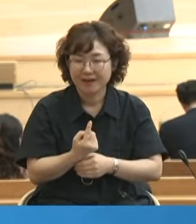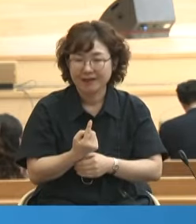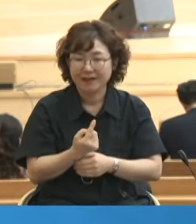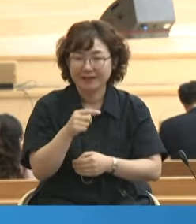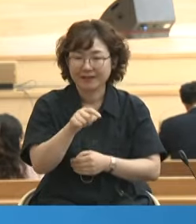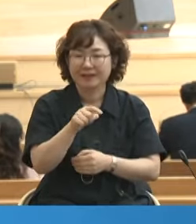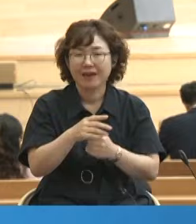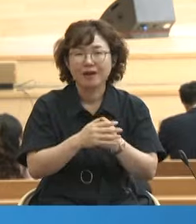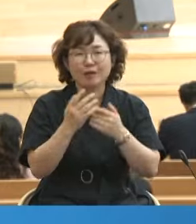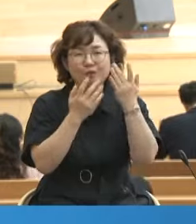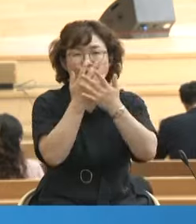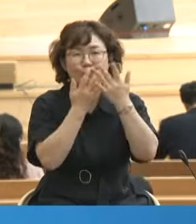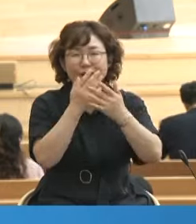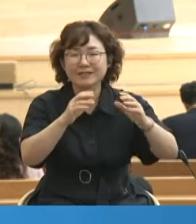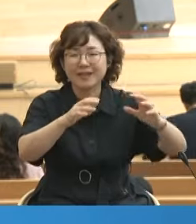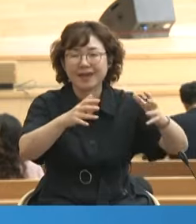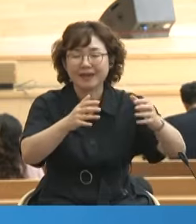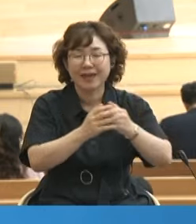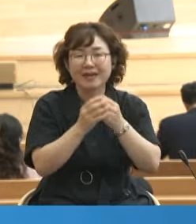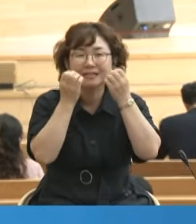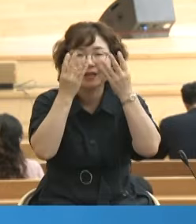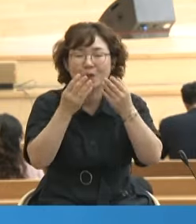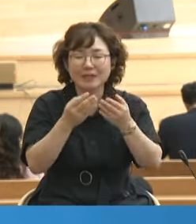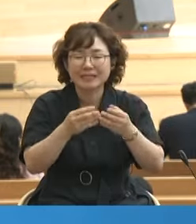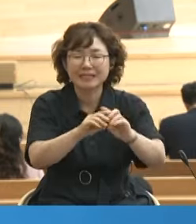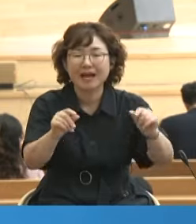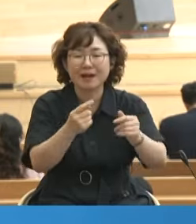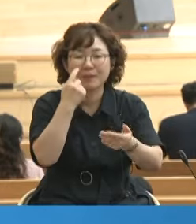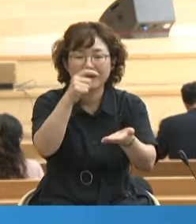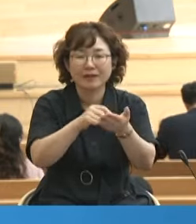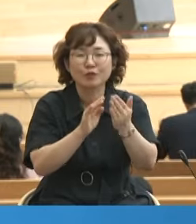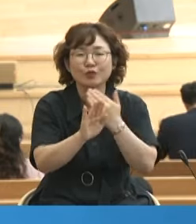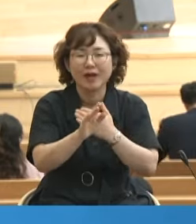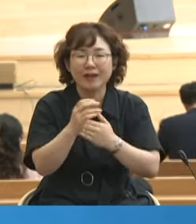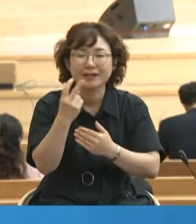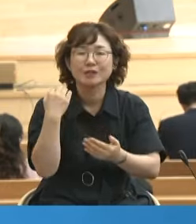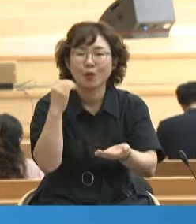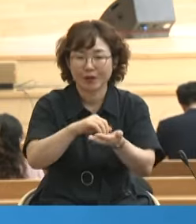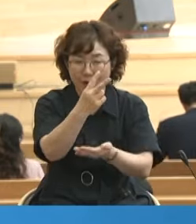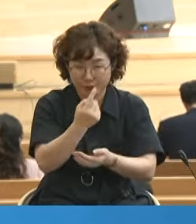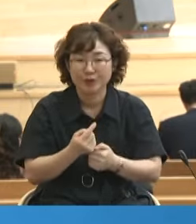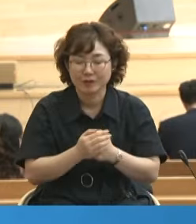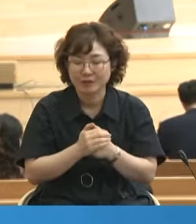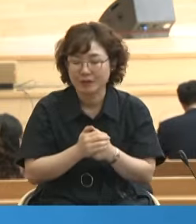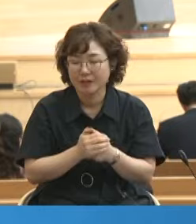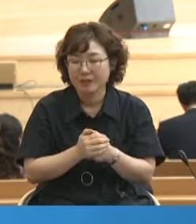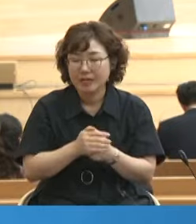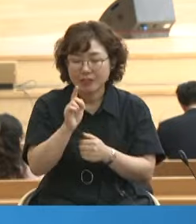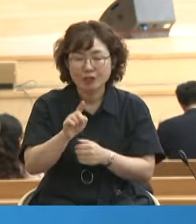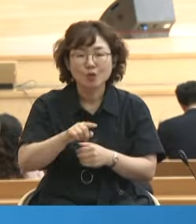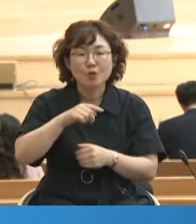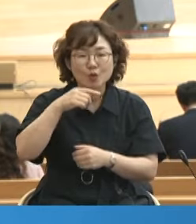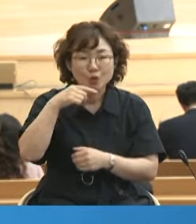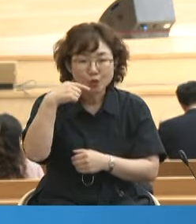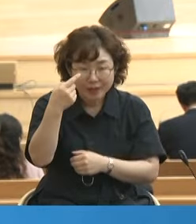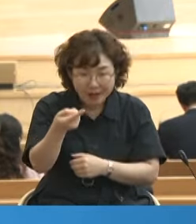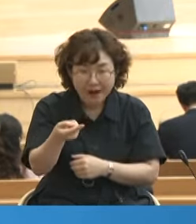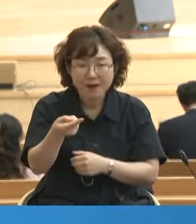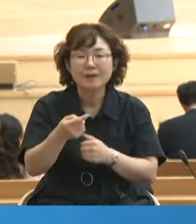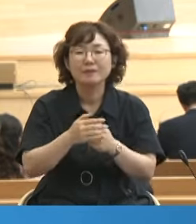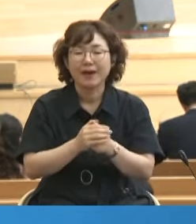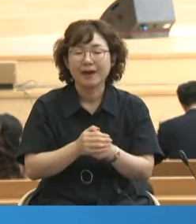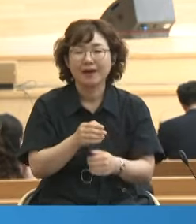미지의 세계 신대륙을 발견하고 돌아오게 되어졌죠. 그리고 나서 아까 제가 말씀드렸죠,